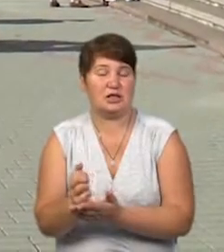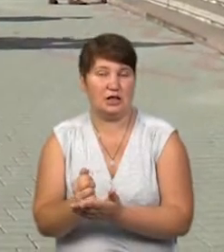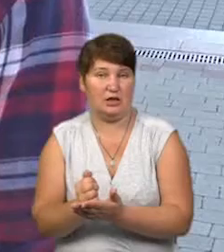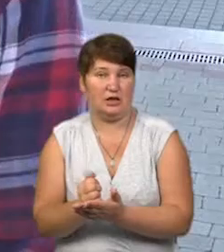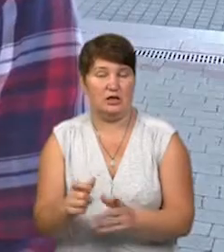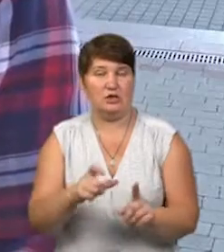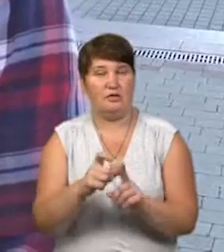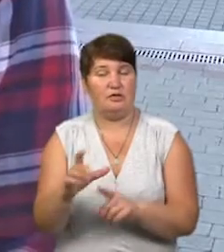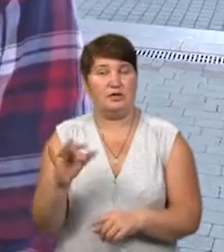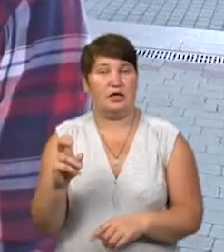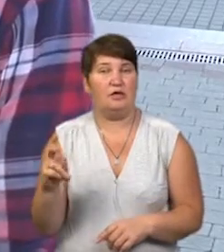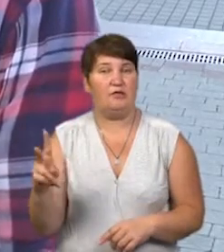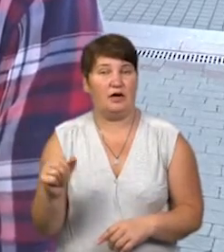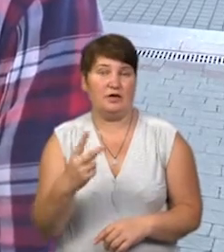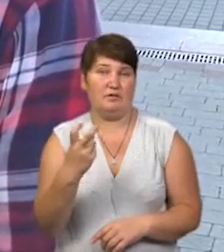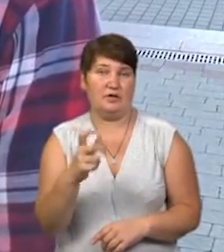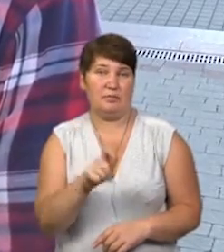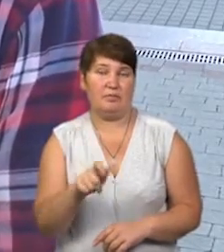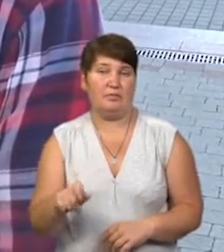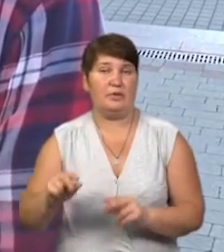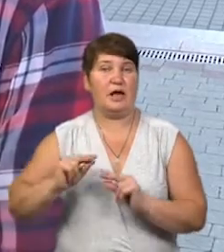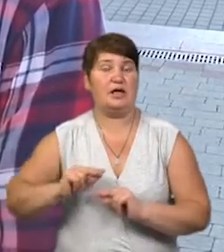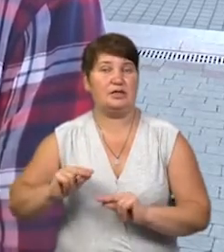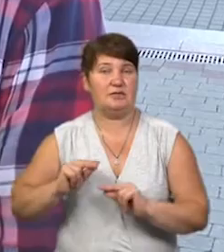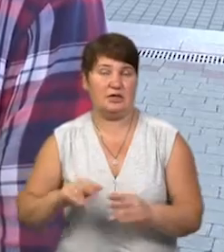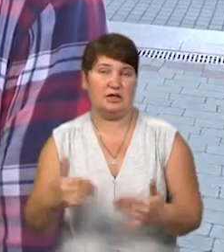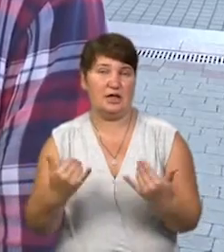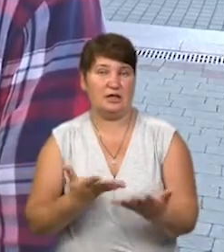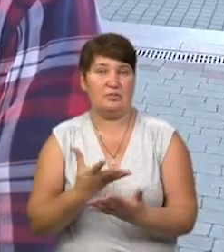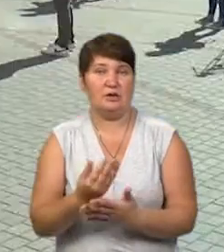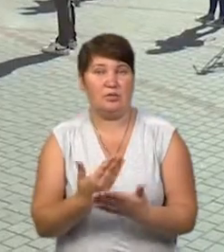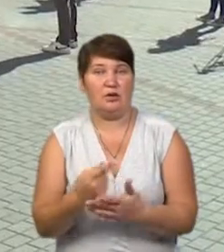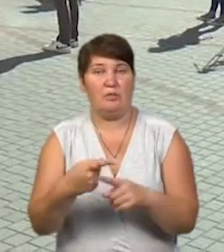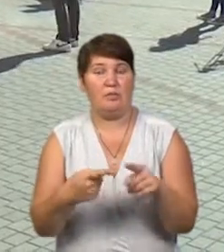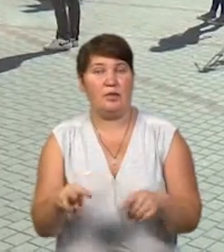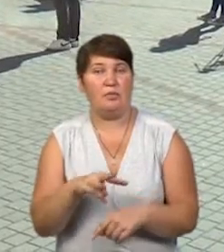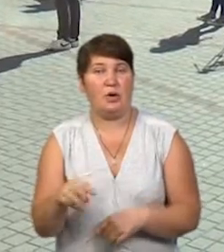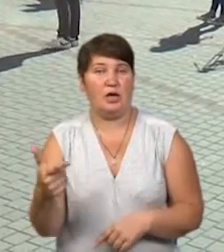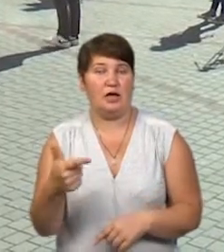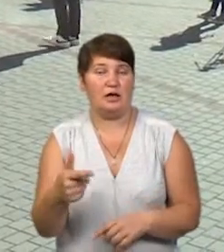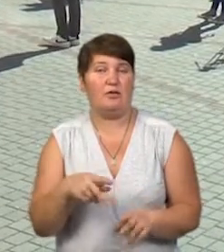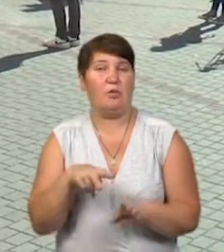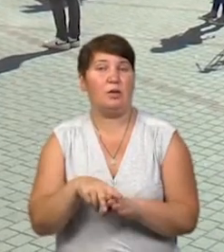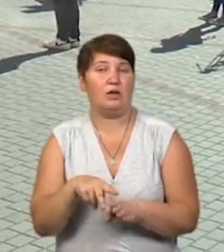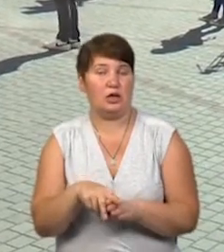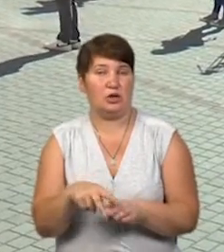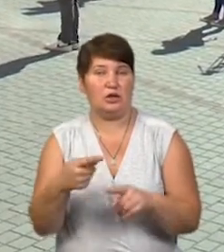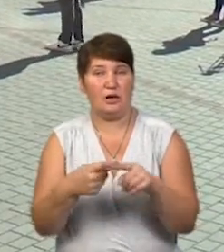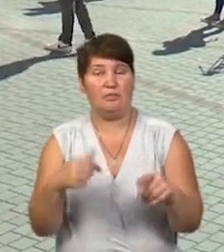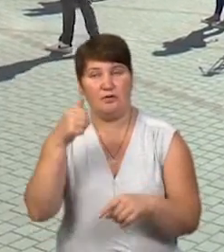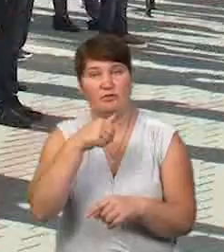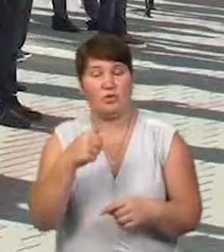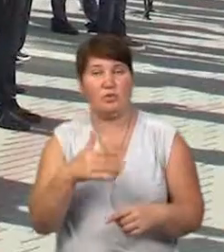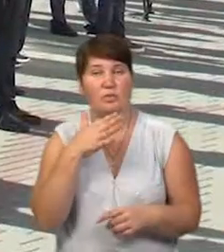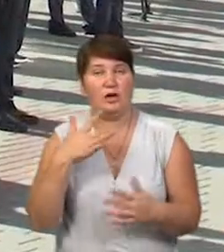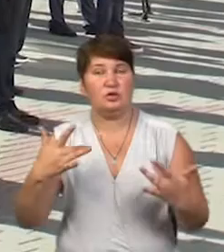Олега Стахіва, 200 працівників в сфері міських перевезень зараз плачуть близько півмільйона гривень податку. За півроку з цієї сфери звільнилася